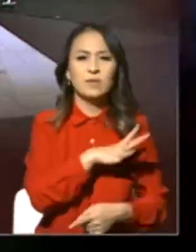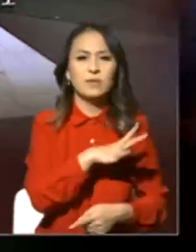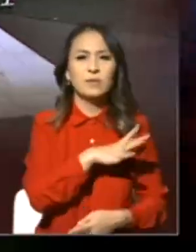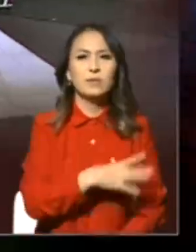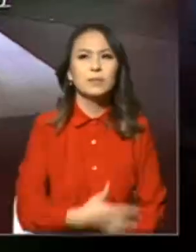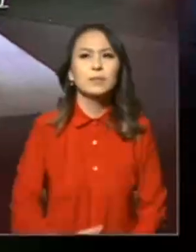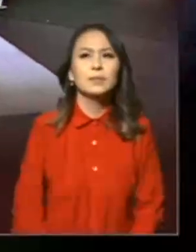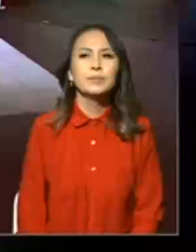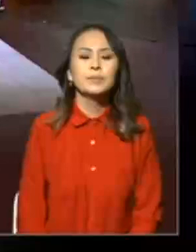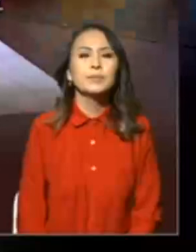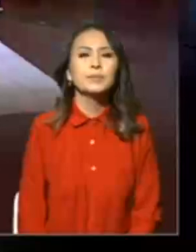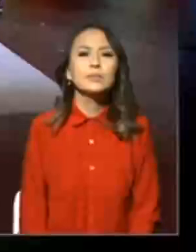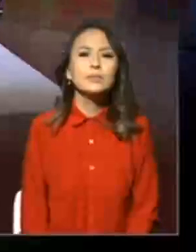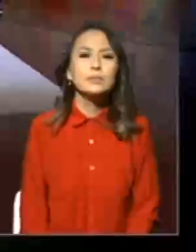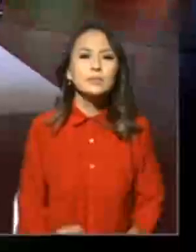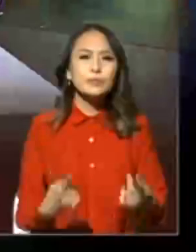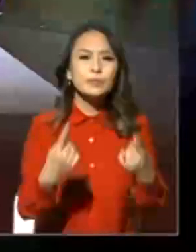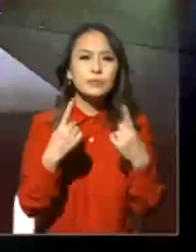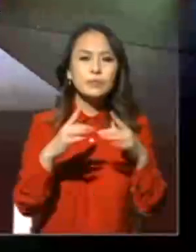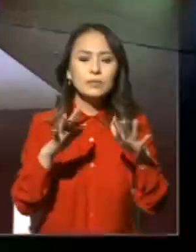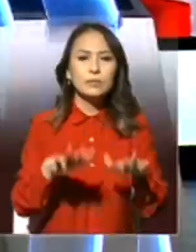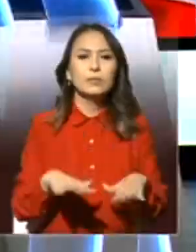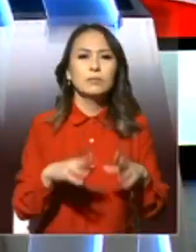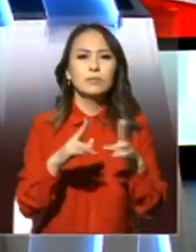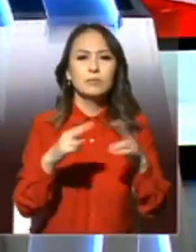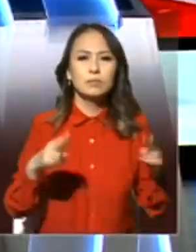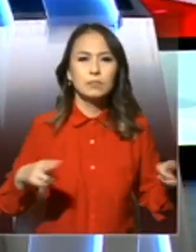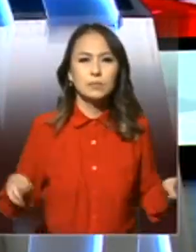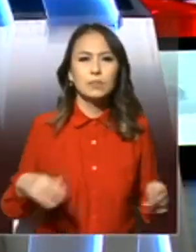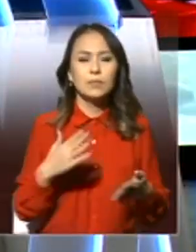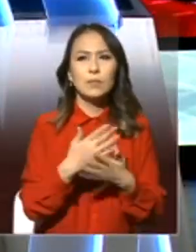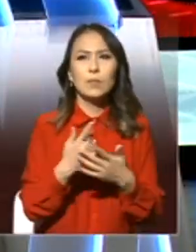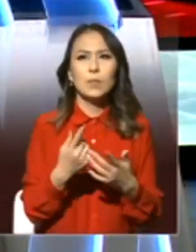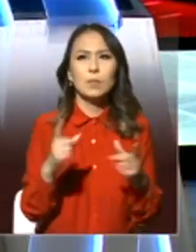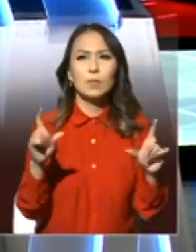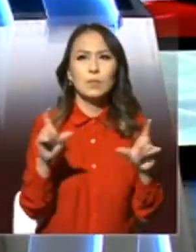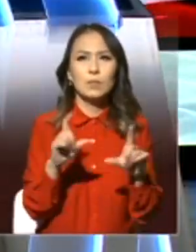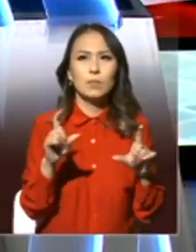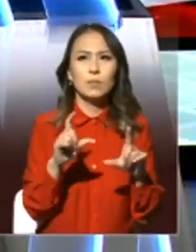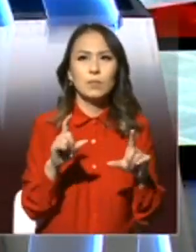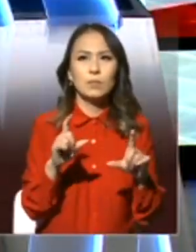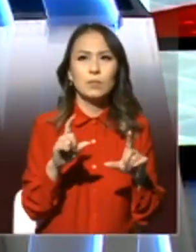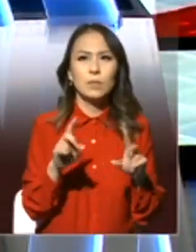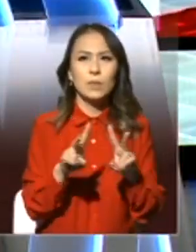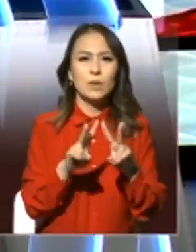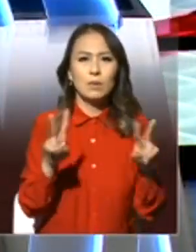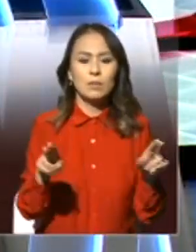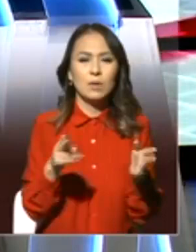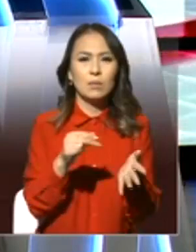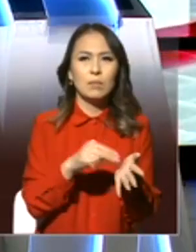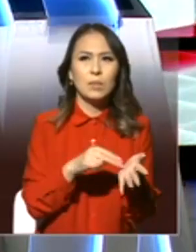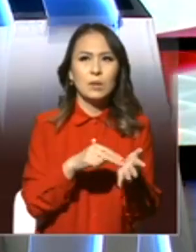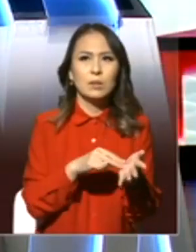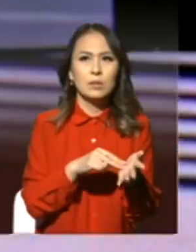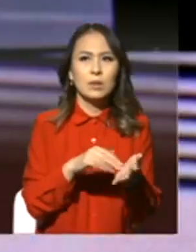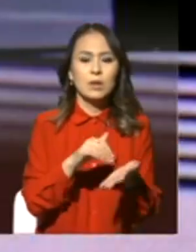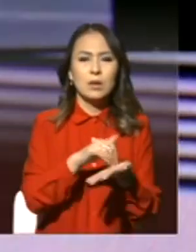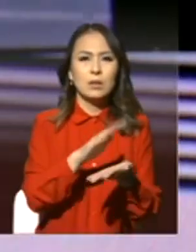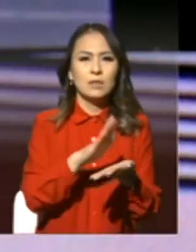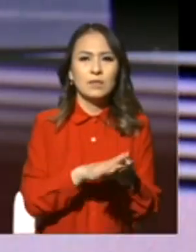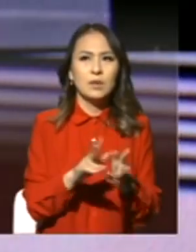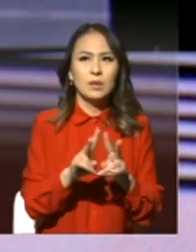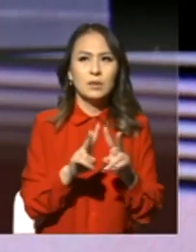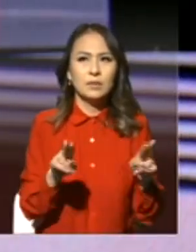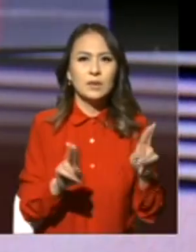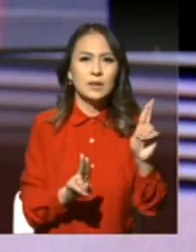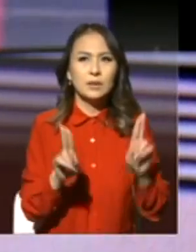ана үлкен сауда орындары бар ғой, гипермаркеттер, супермаркеттер. Олар қазір базардан алмайды оптовки, олар тура тасиды. Оларға